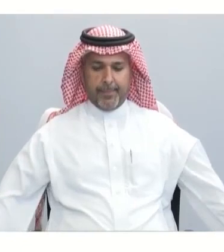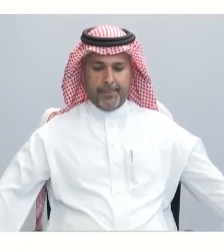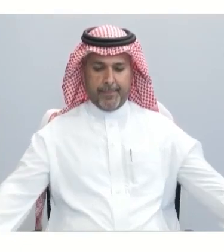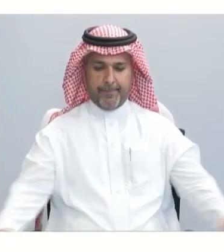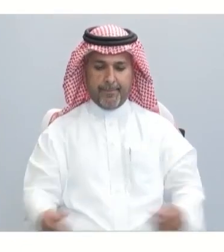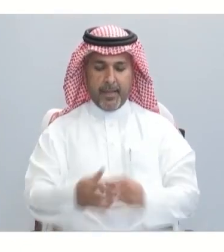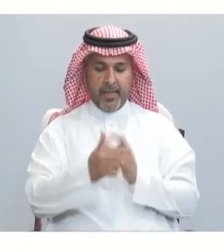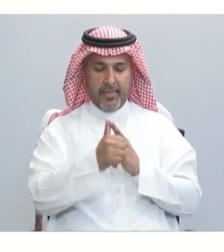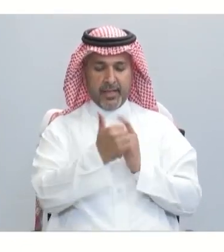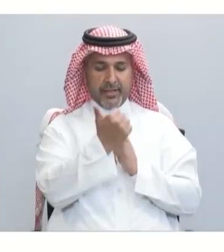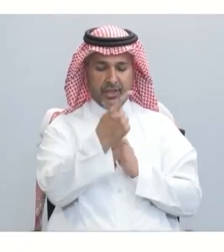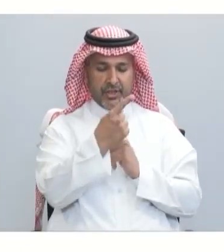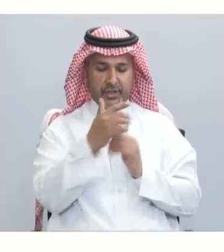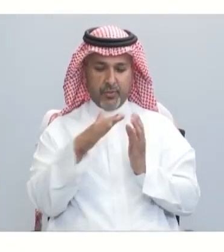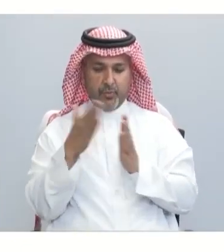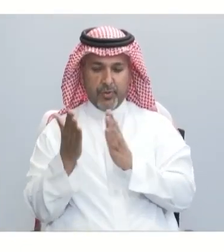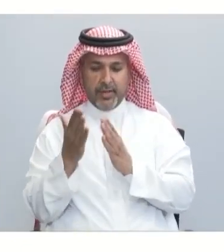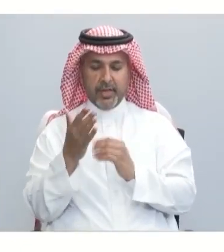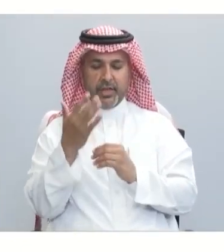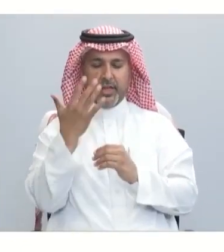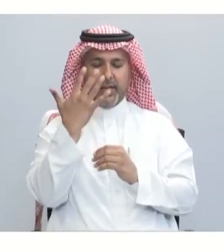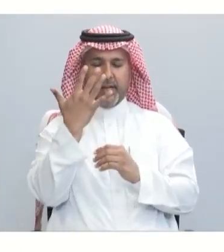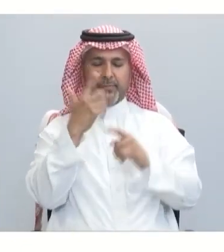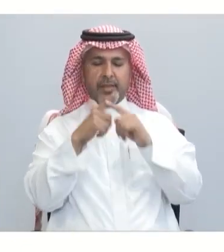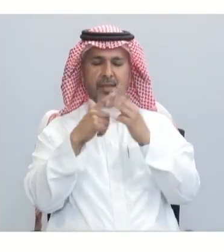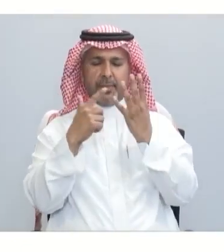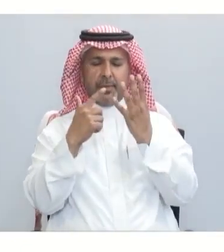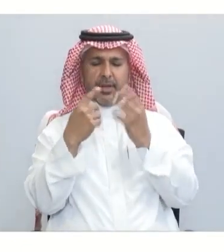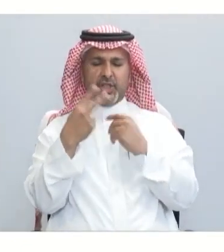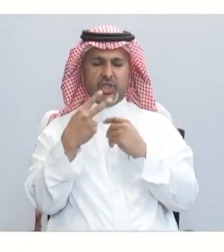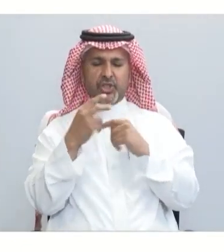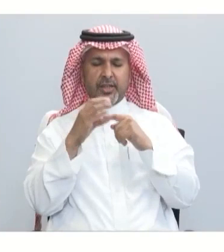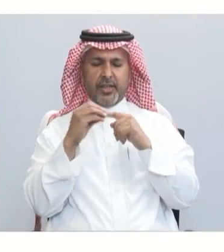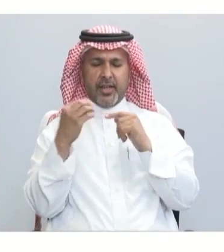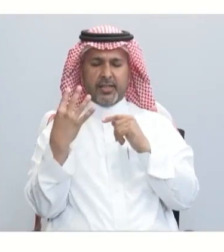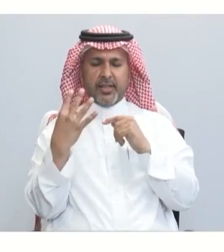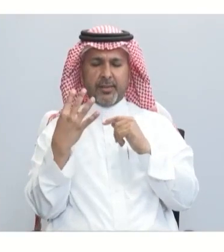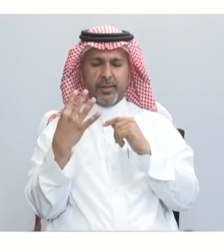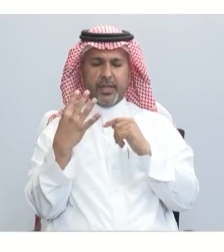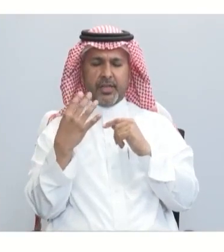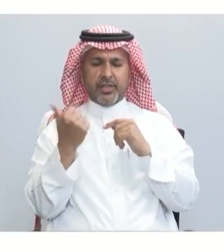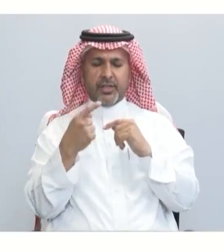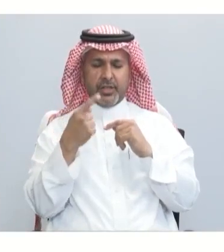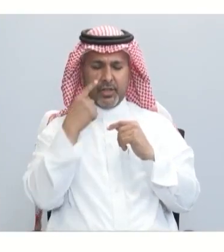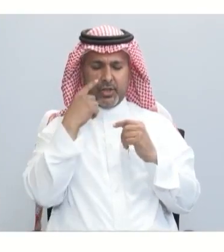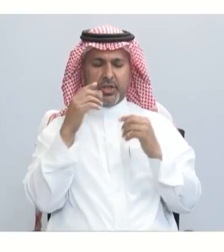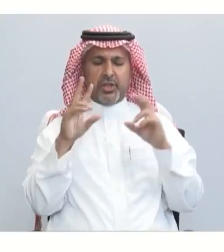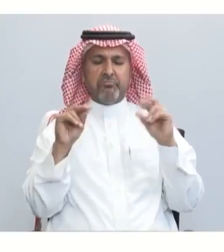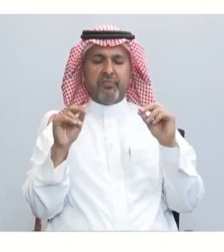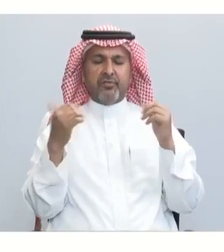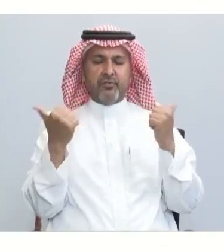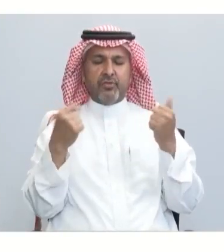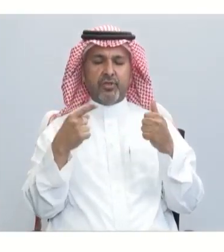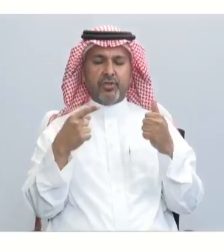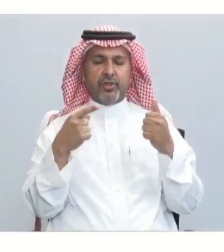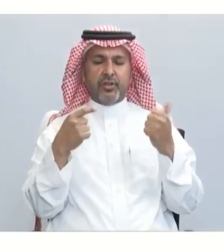16 هل يساوي جذر 5 في 2 20 ناص 4 16 جذر 16 يساوي جذر 16 حتى